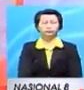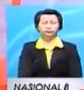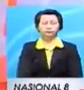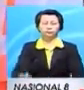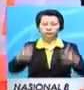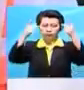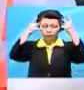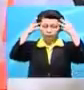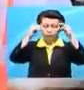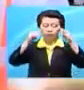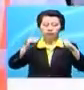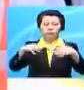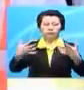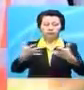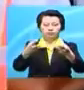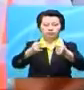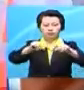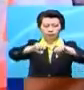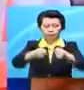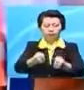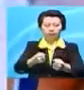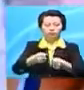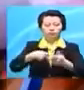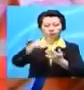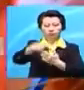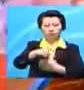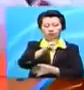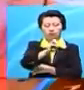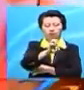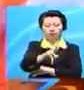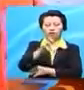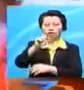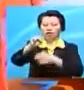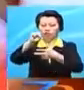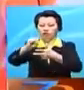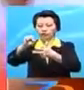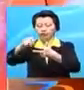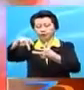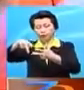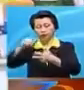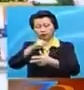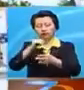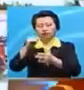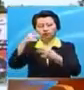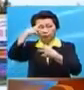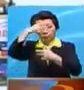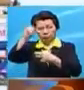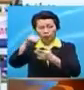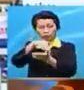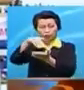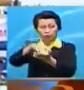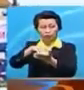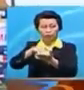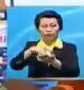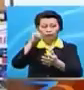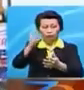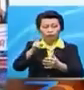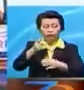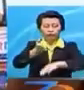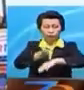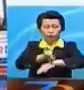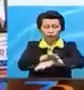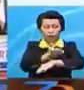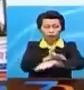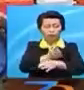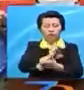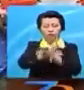Dan Menteri menyempurnakan majlis pecah tanah projek MRT SSP di Putrajaya Central. Infrastruktur pengangkutan awam perlu dipertingkat